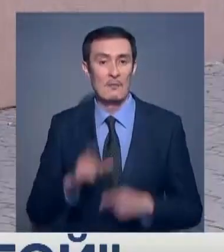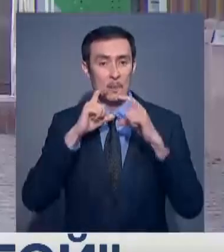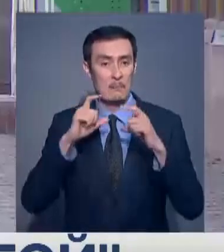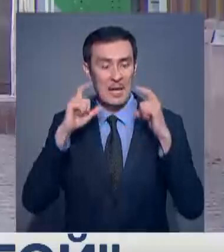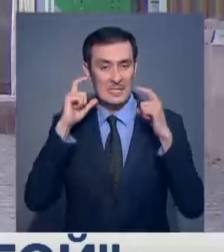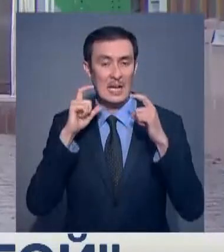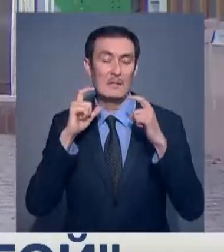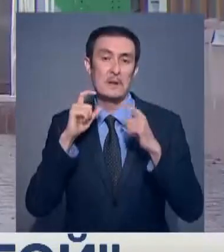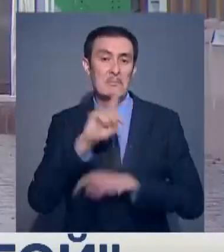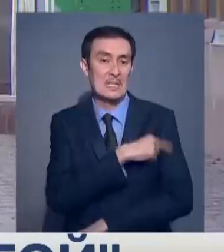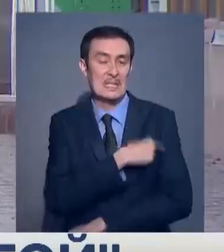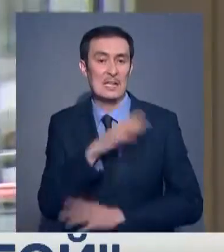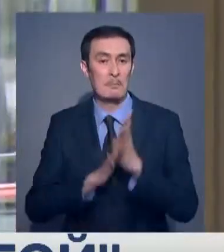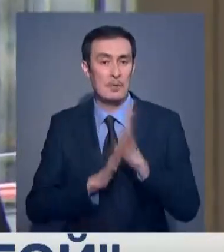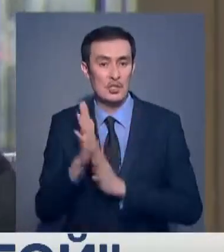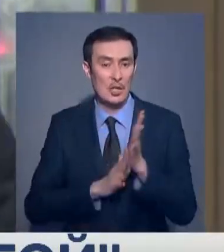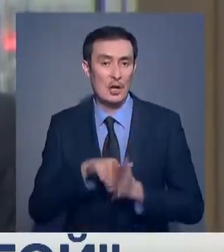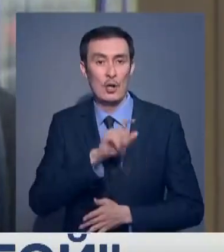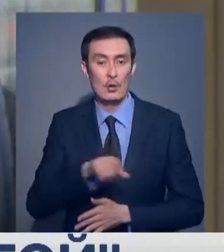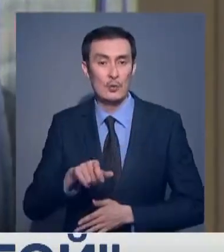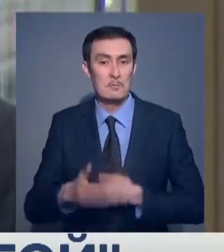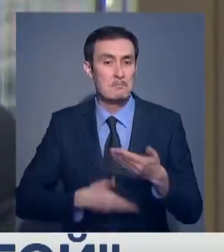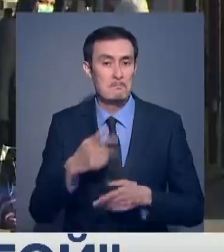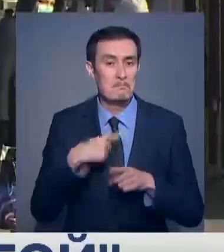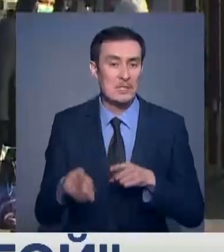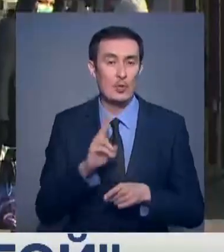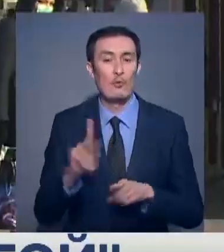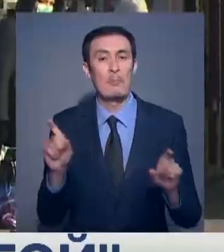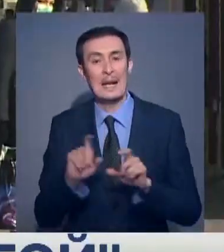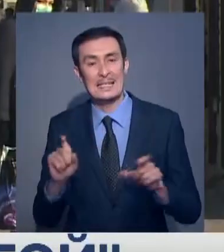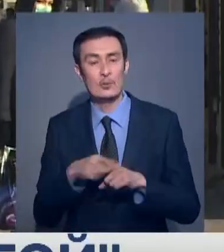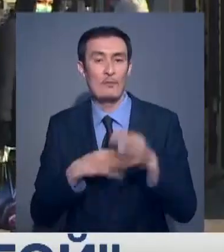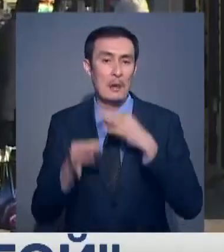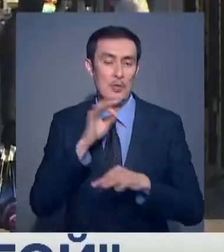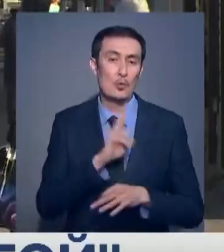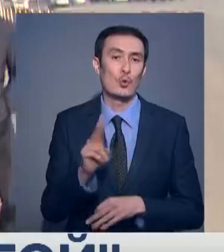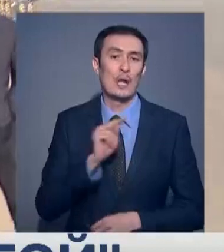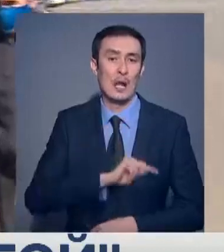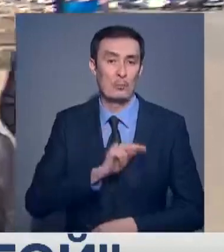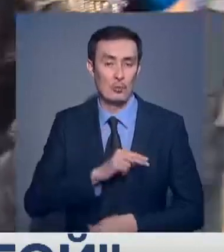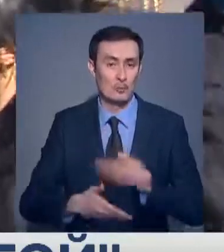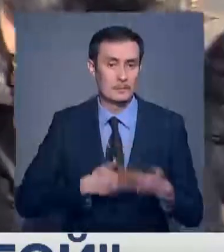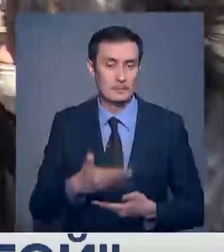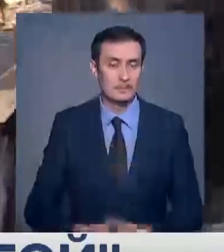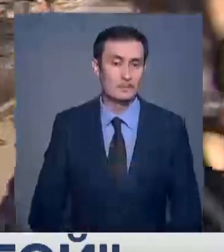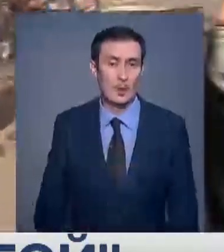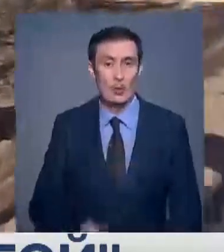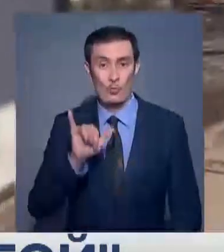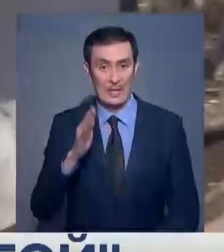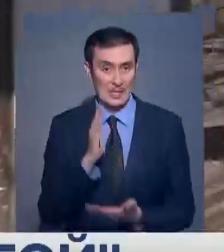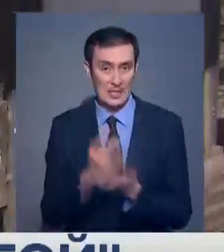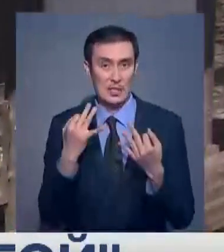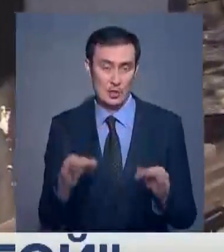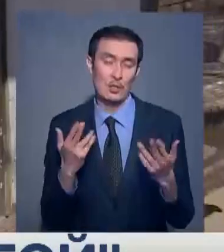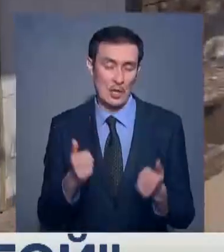и медицинских перчатках по улицам ходят быстро. Кто в магазин, кто в аптеку, кто на работу. На работу? А у вас есть разрешение?